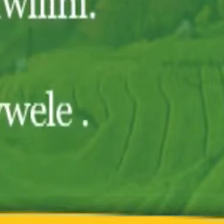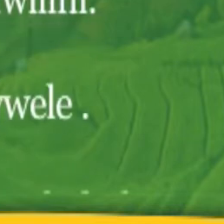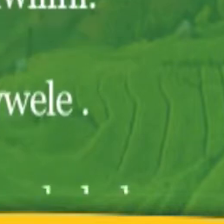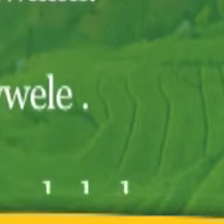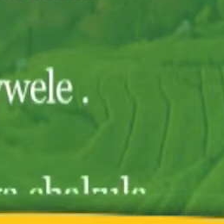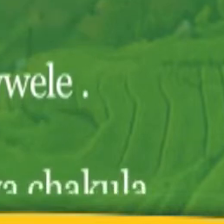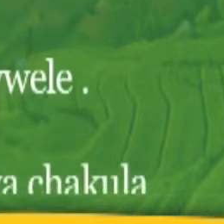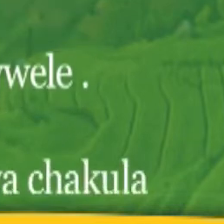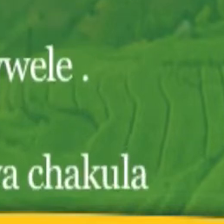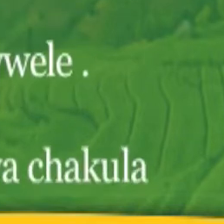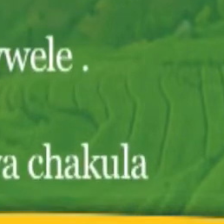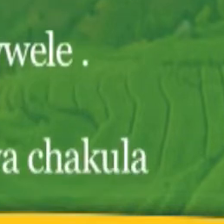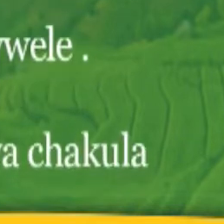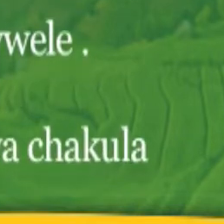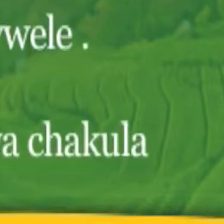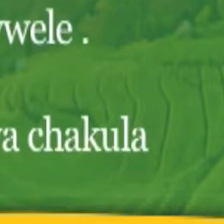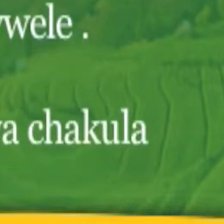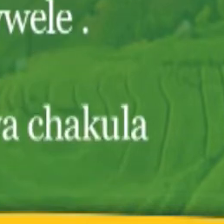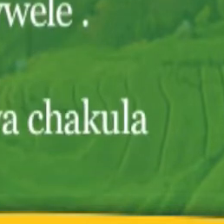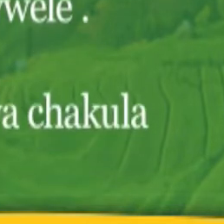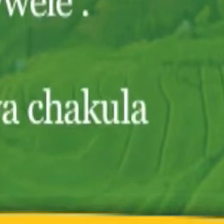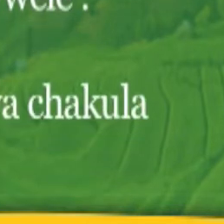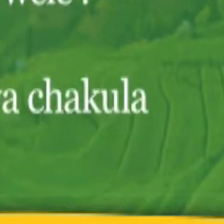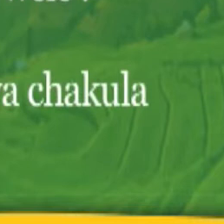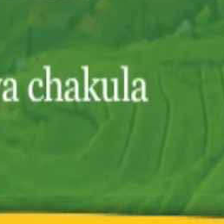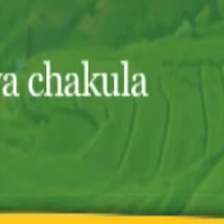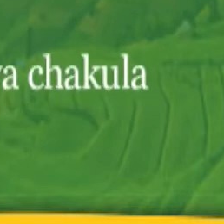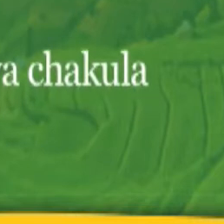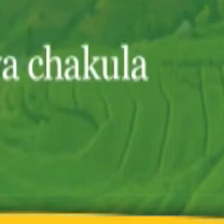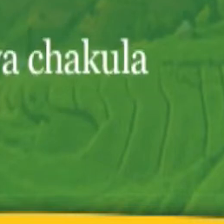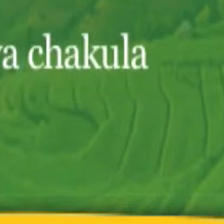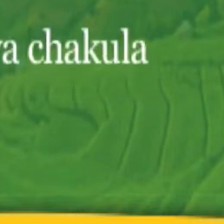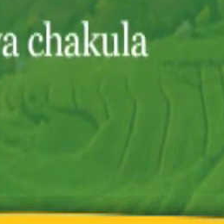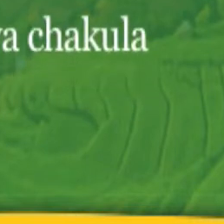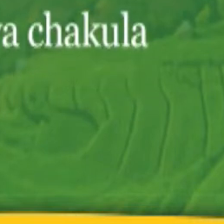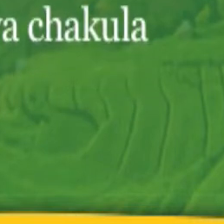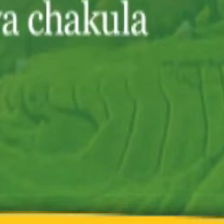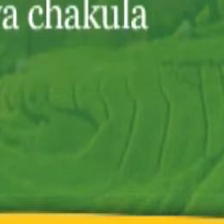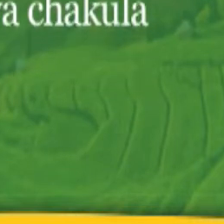We'll be right back.